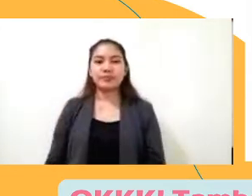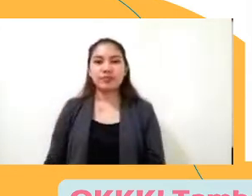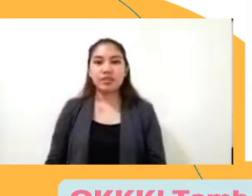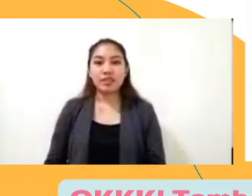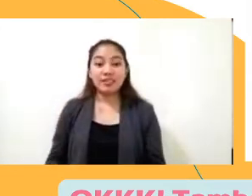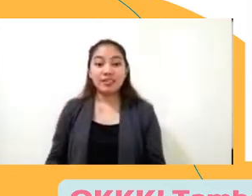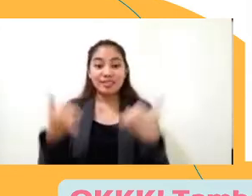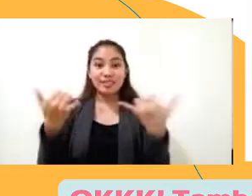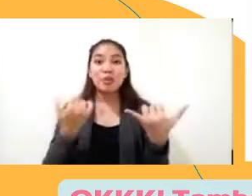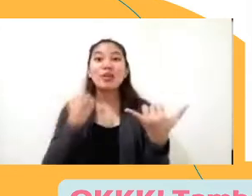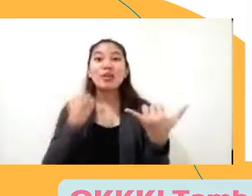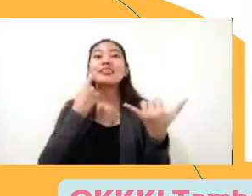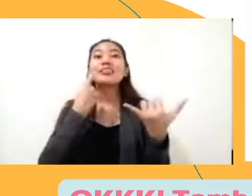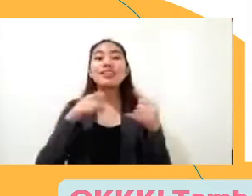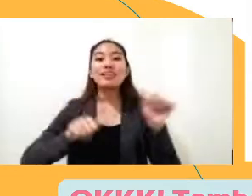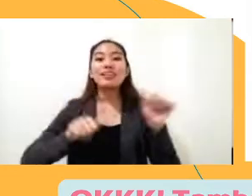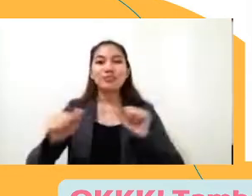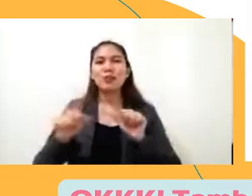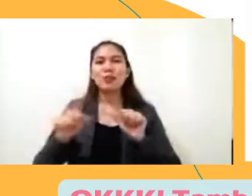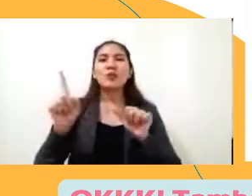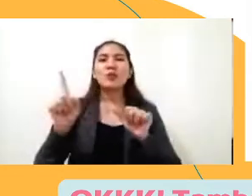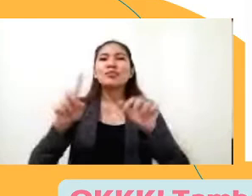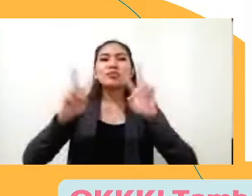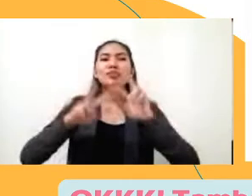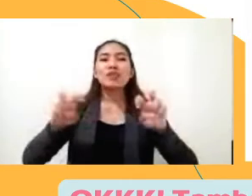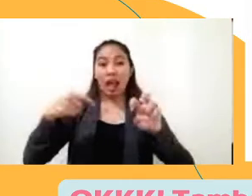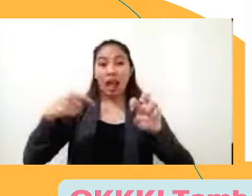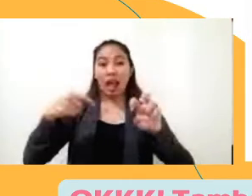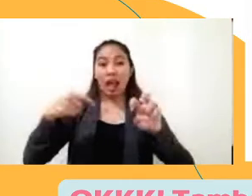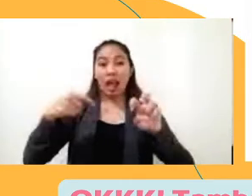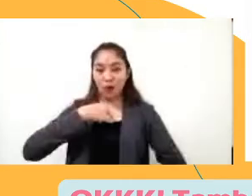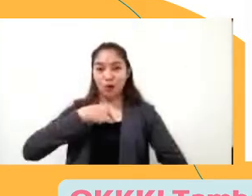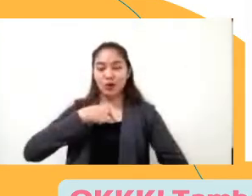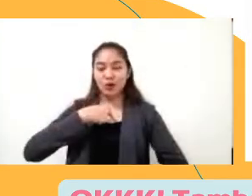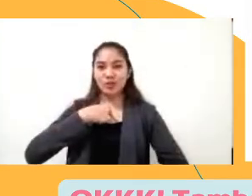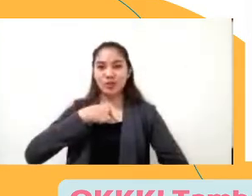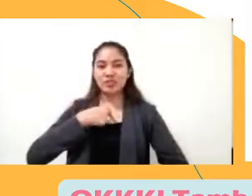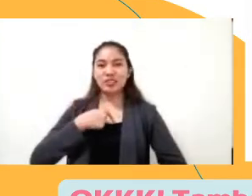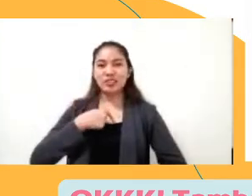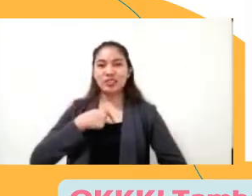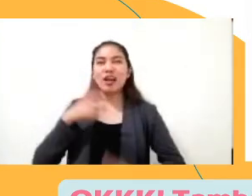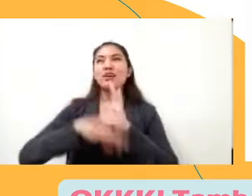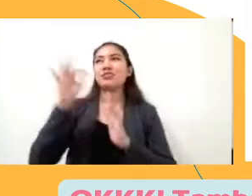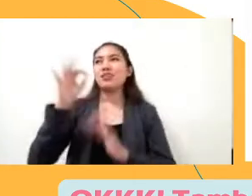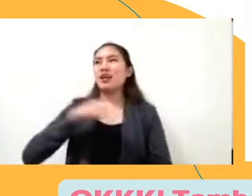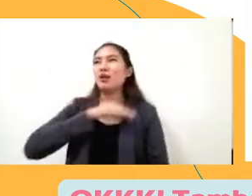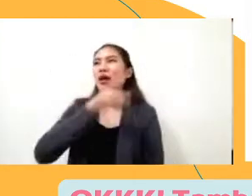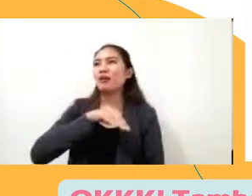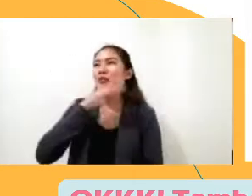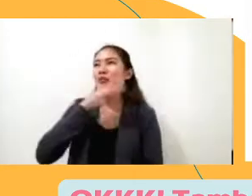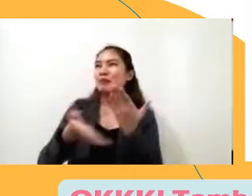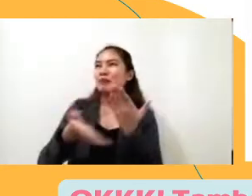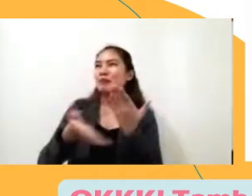niya tungkol sa inyong sarili? Ang na-discover ko ay madali na pala akong hingalin. So, kailangan ko na pala